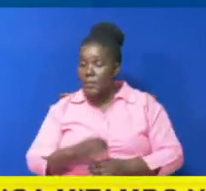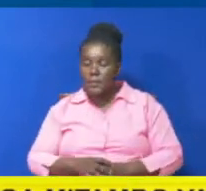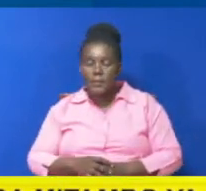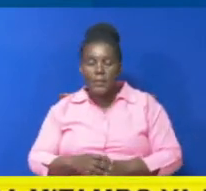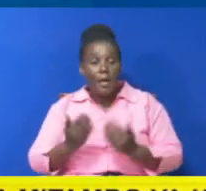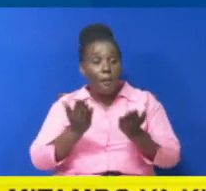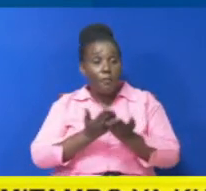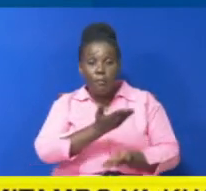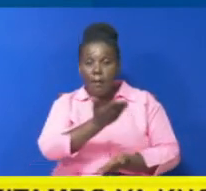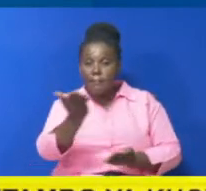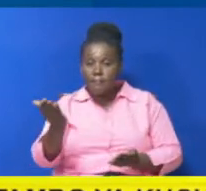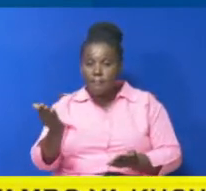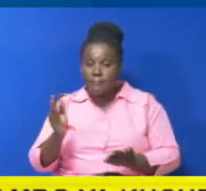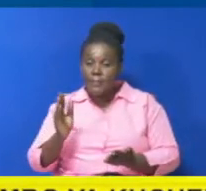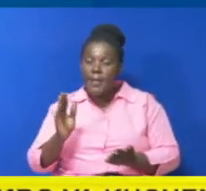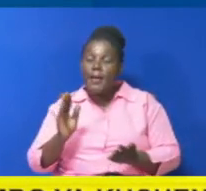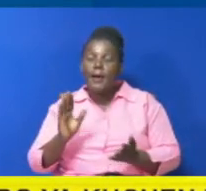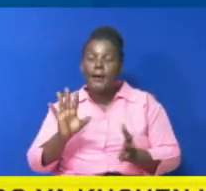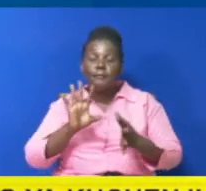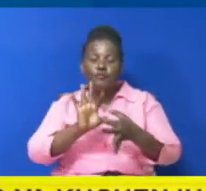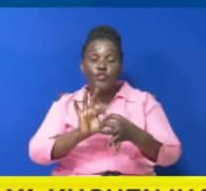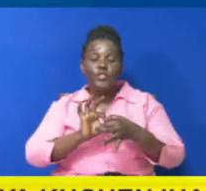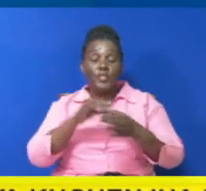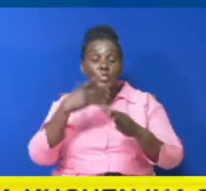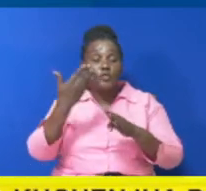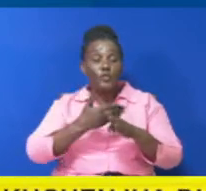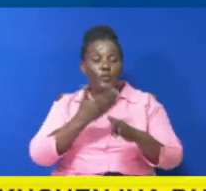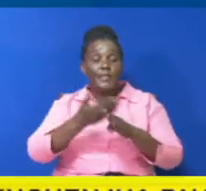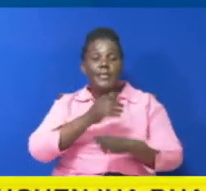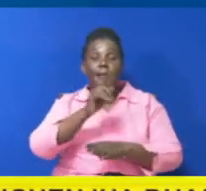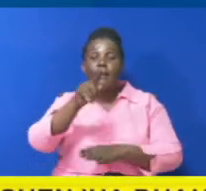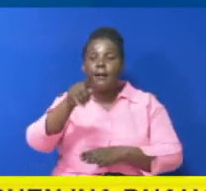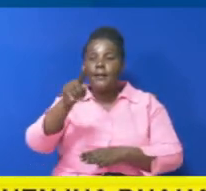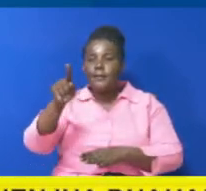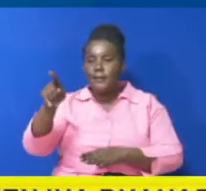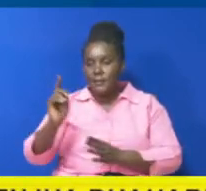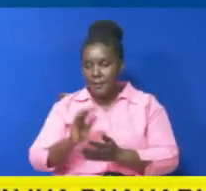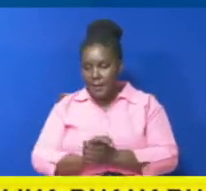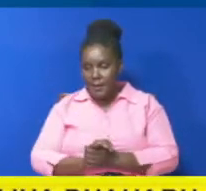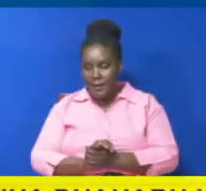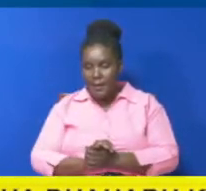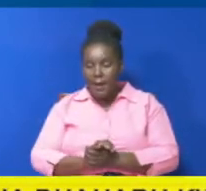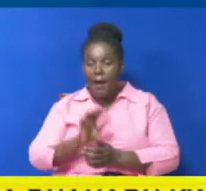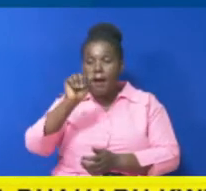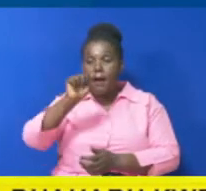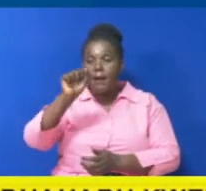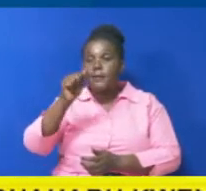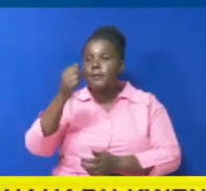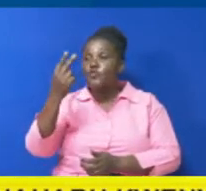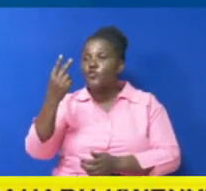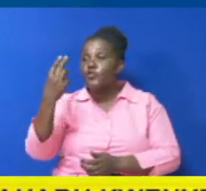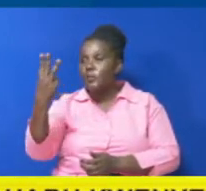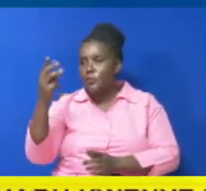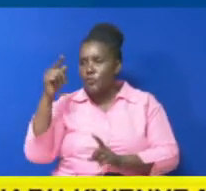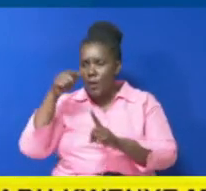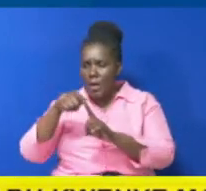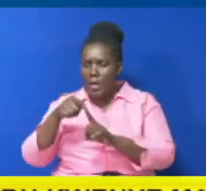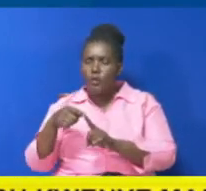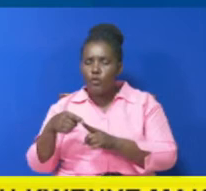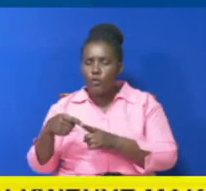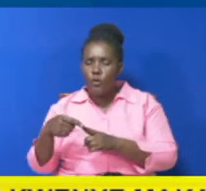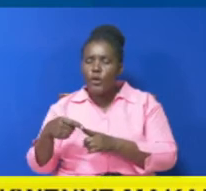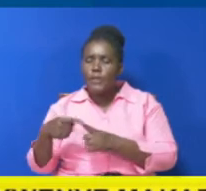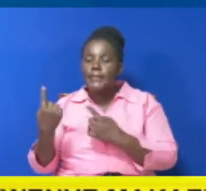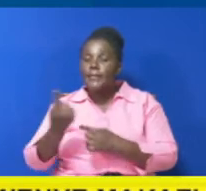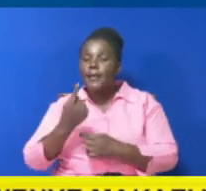na kushiriki kikamilifu katika zoezi la sensa ya watu na makazi litakalofanyika nchini Agosti 23 mwaka huu ili kuwezesha taifa kupata